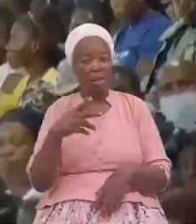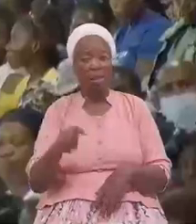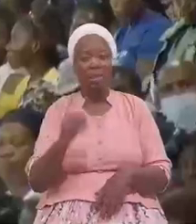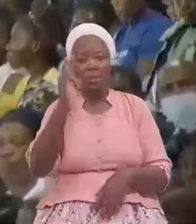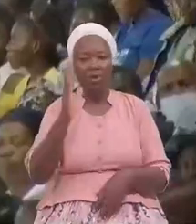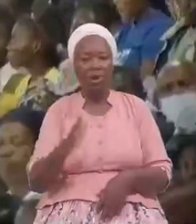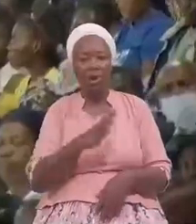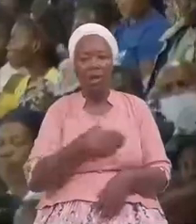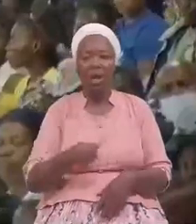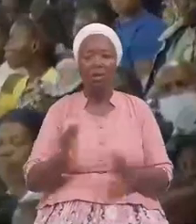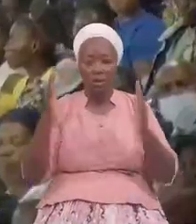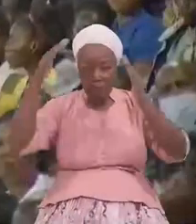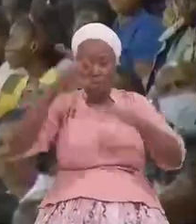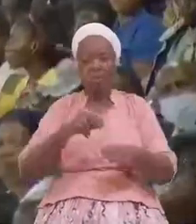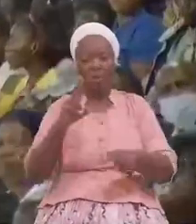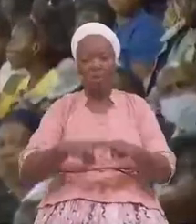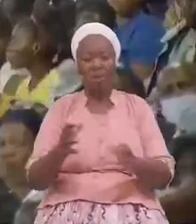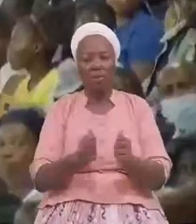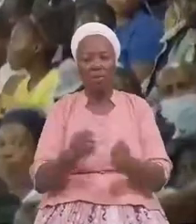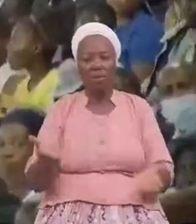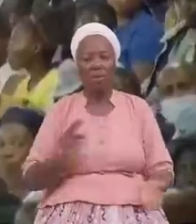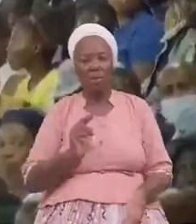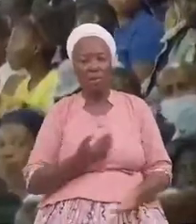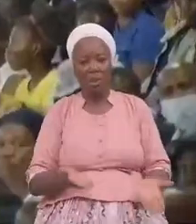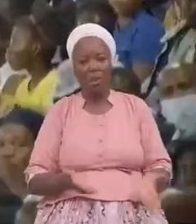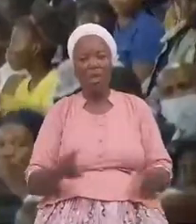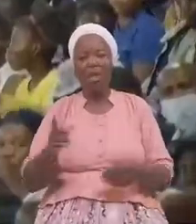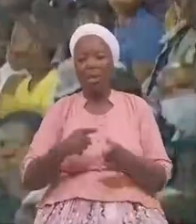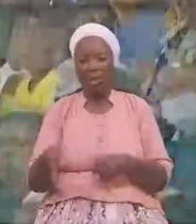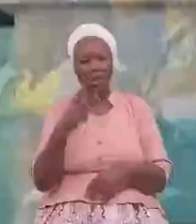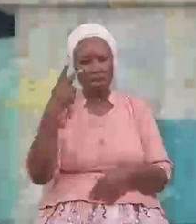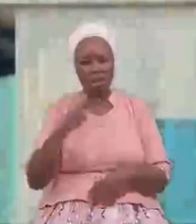évêques qui sont assis avec nous. Ils voient la foule